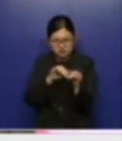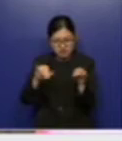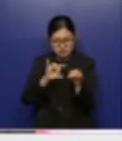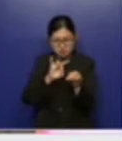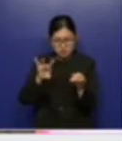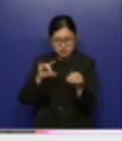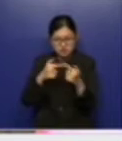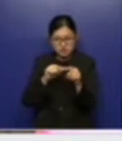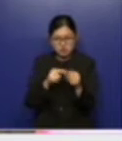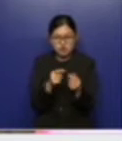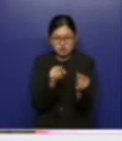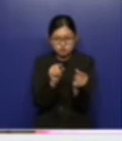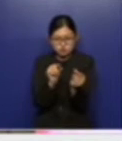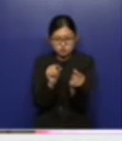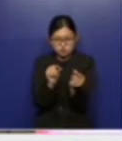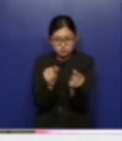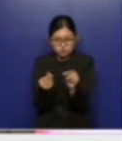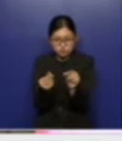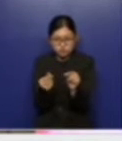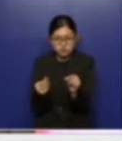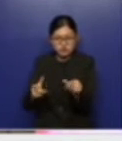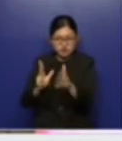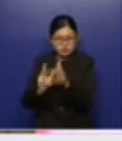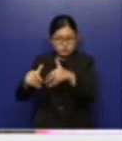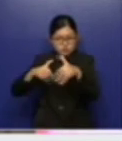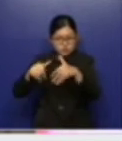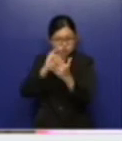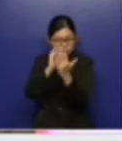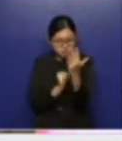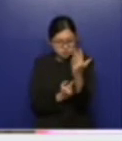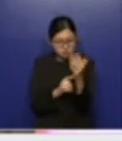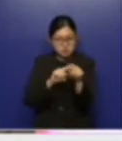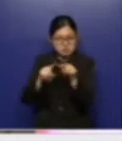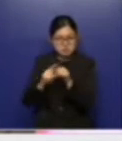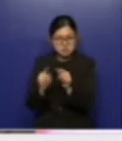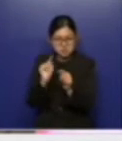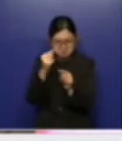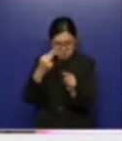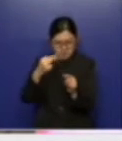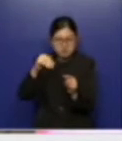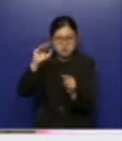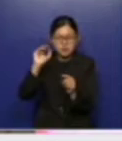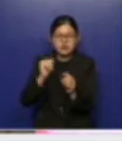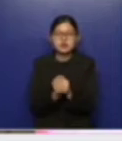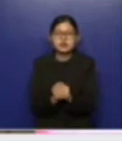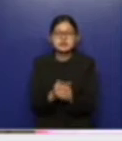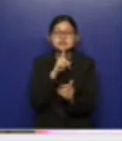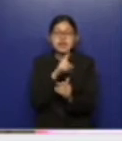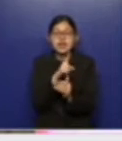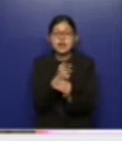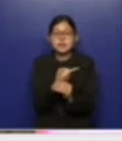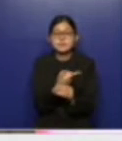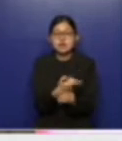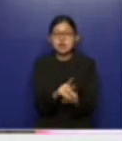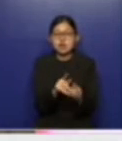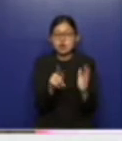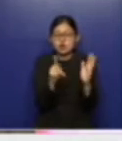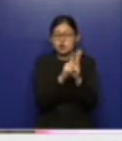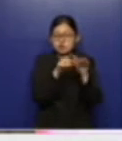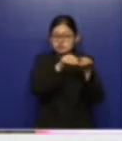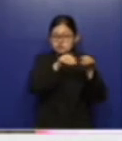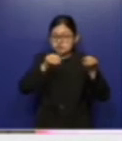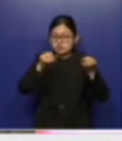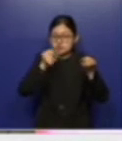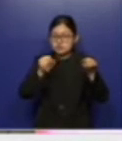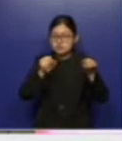แต่วิทยุชนทั่วประเทศมีเป็นหมื่นผมถามข้อที่สองว่ากฎเกณฑ์ของท่านเนี่ยมันเอื้ออำนวย